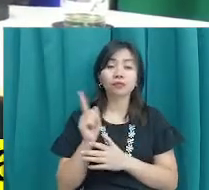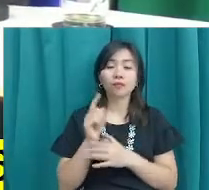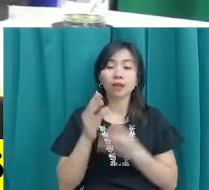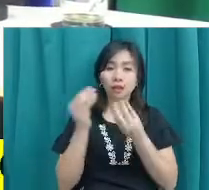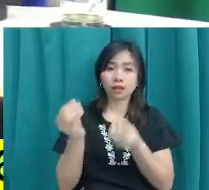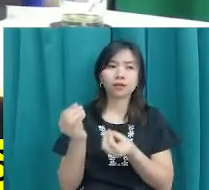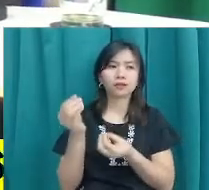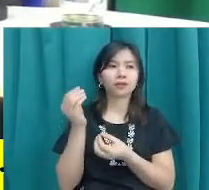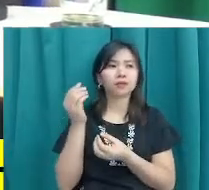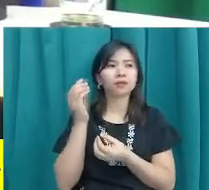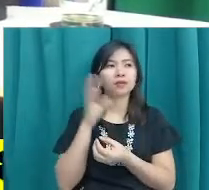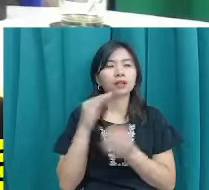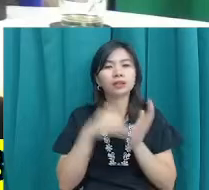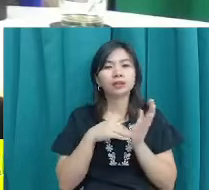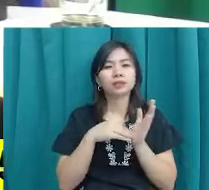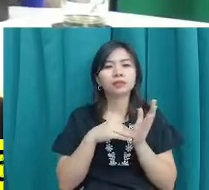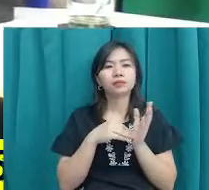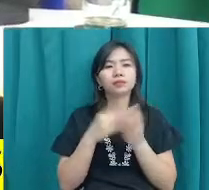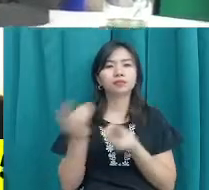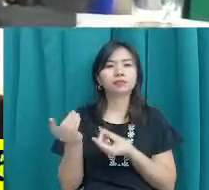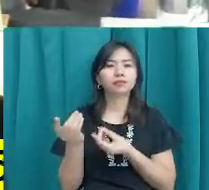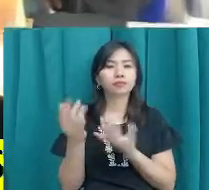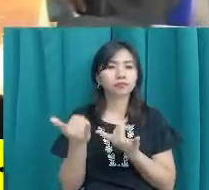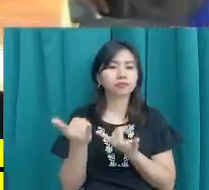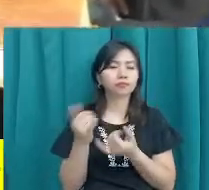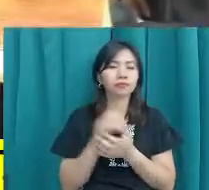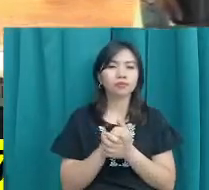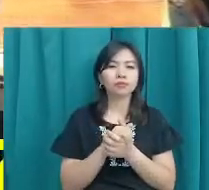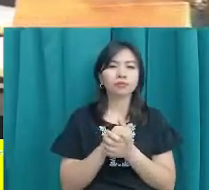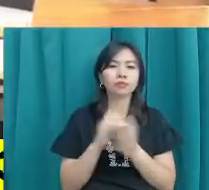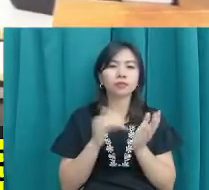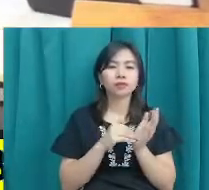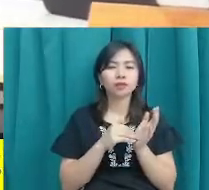and I will deliver him unto you? Yun ang sinasabi ko.